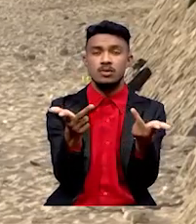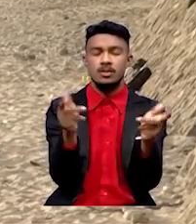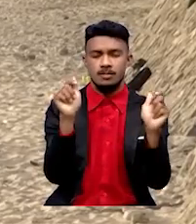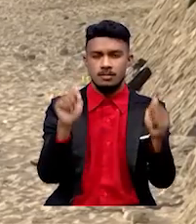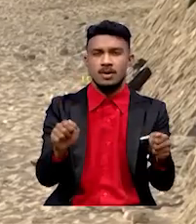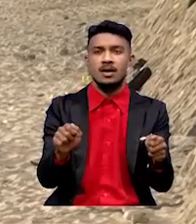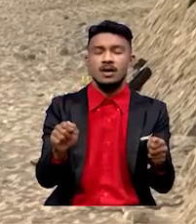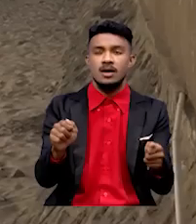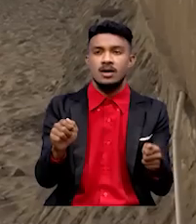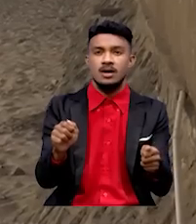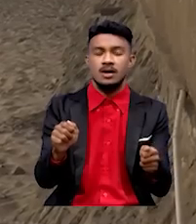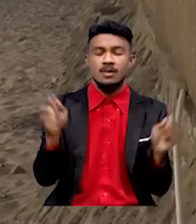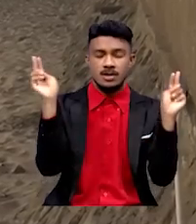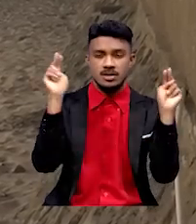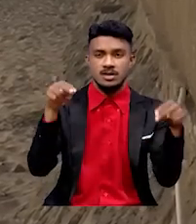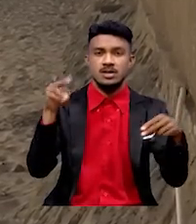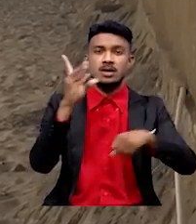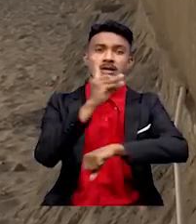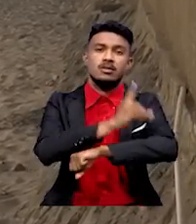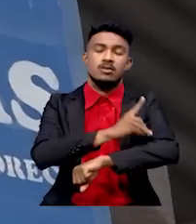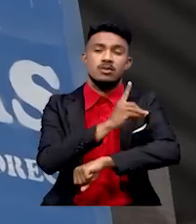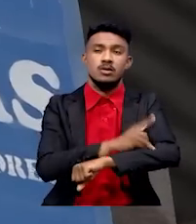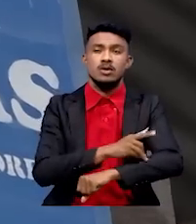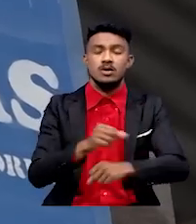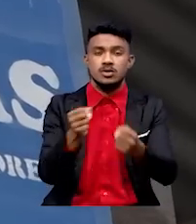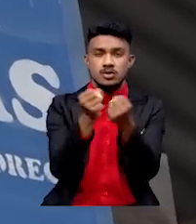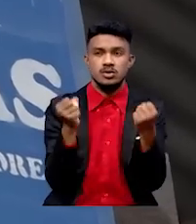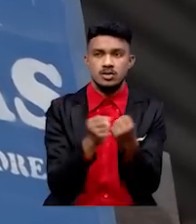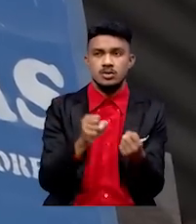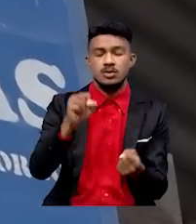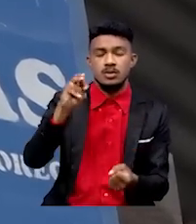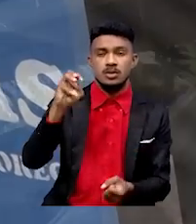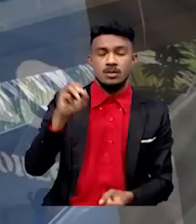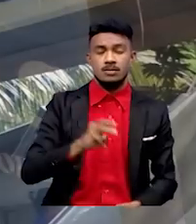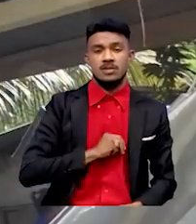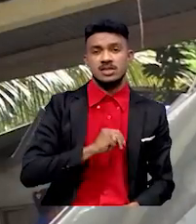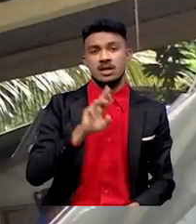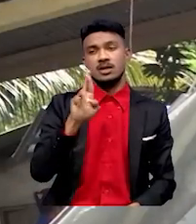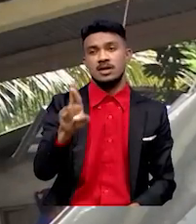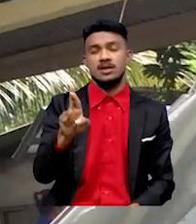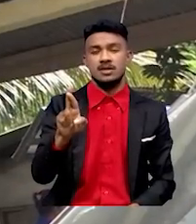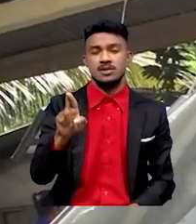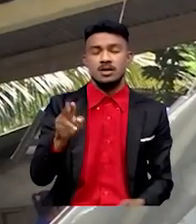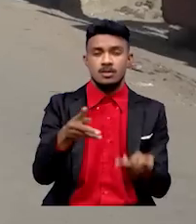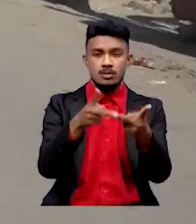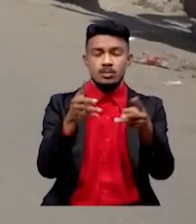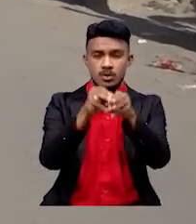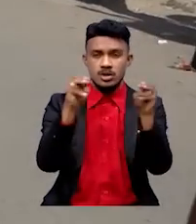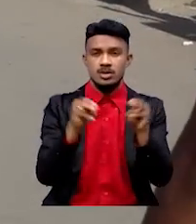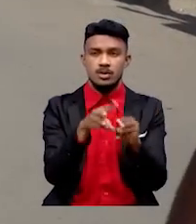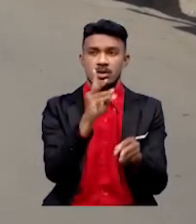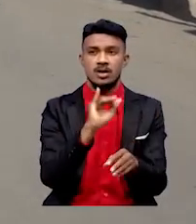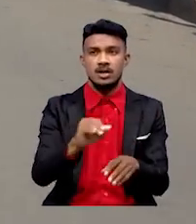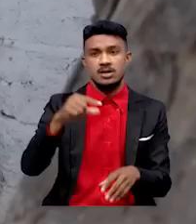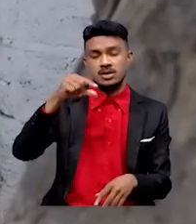sustenta necessidade lor loron. Yesuku Mascarinhas, posto administrativo Veracruz, município Dili, equipa